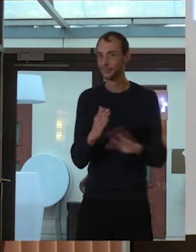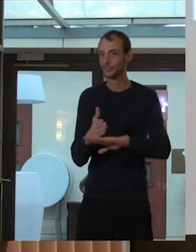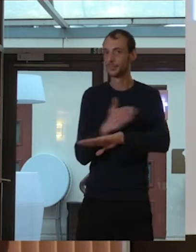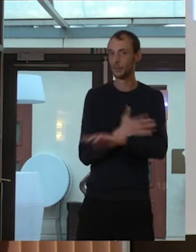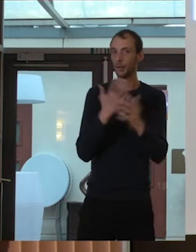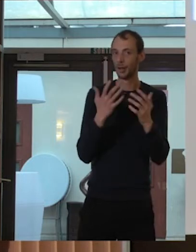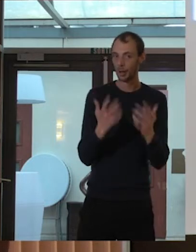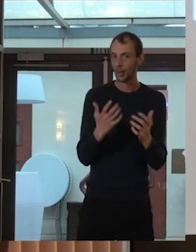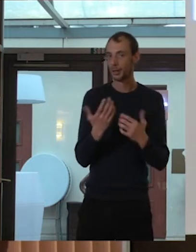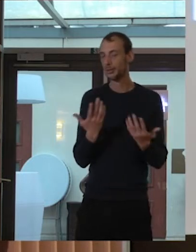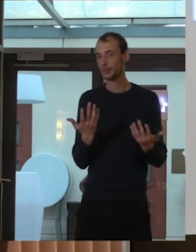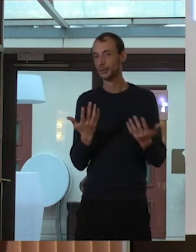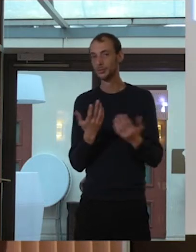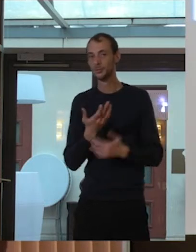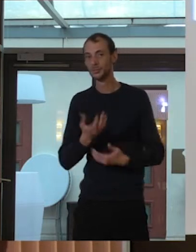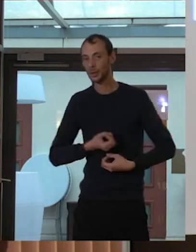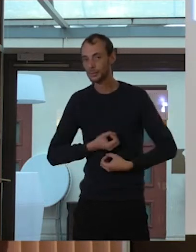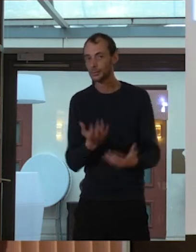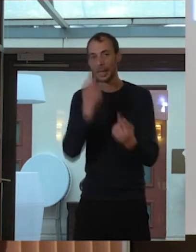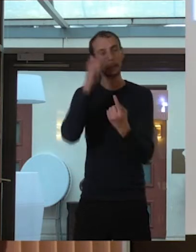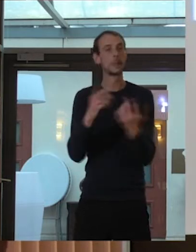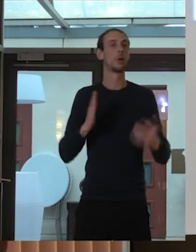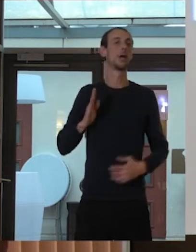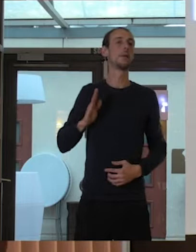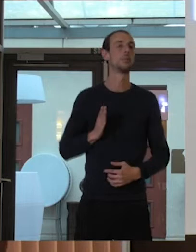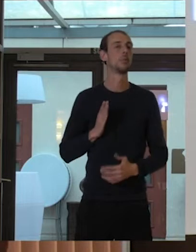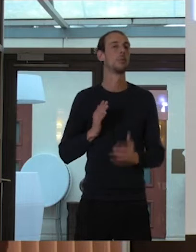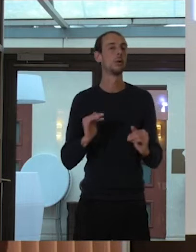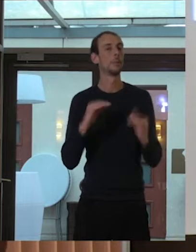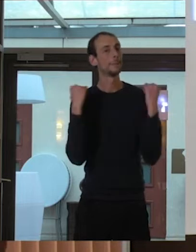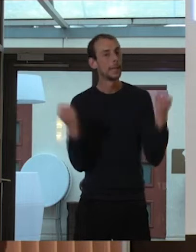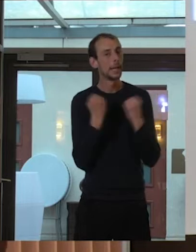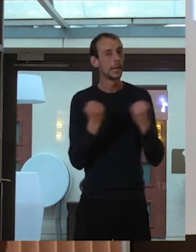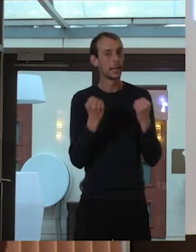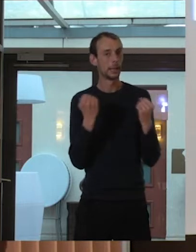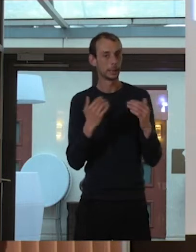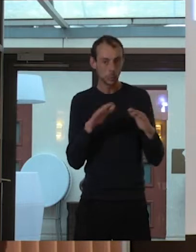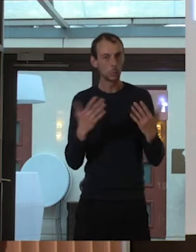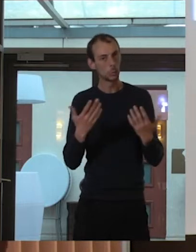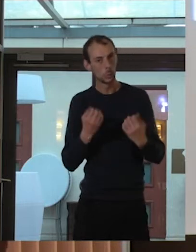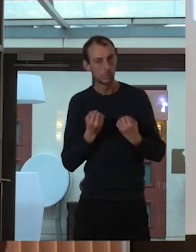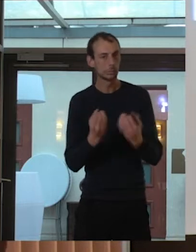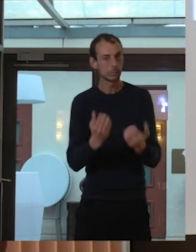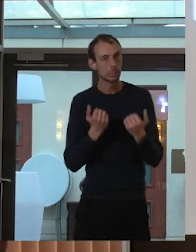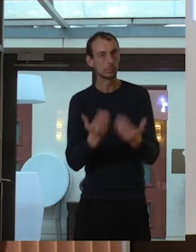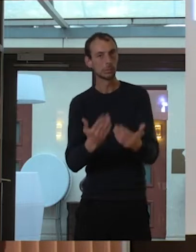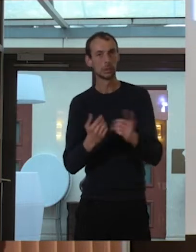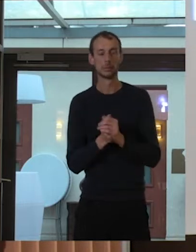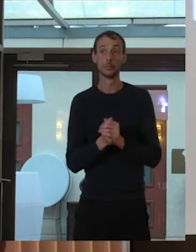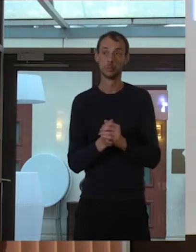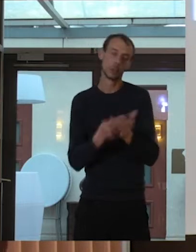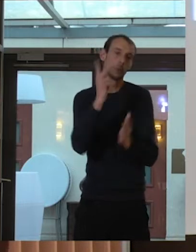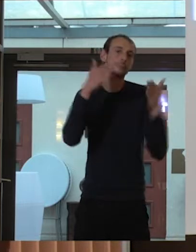la ville de Bordeaux qui sont très transverses en matière d'égalité, mais plus précisément dans le cadre sportif, puisque c'est le sujet ce